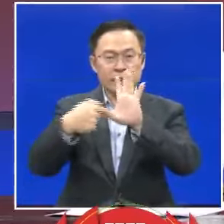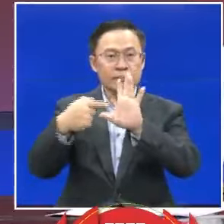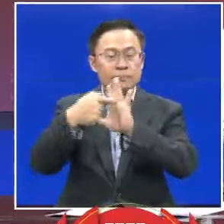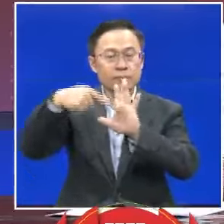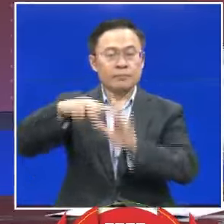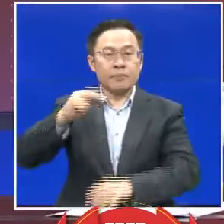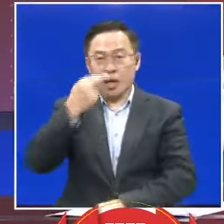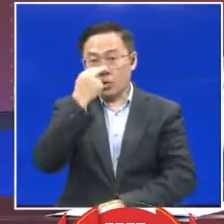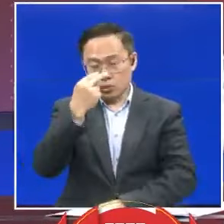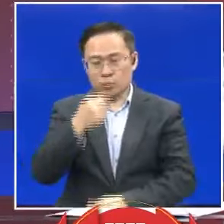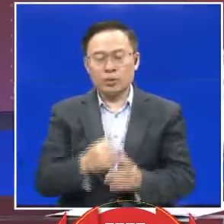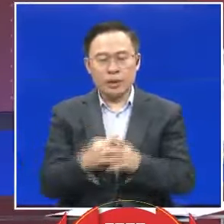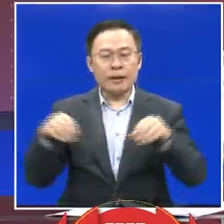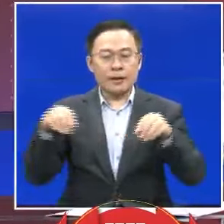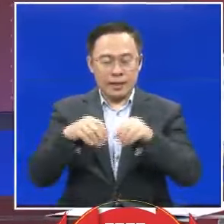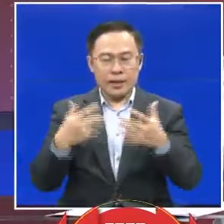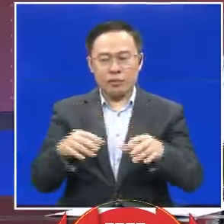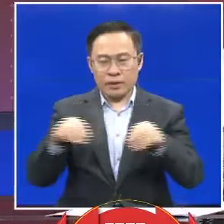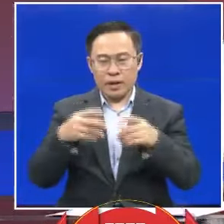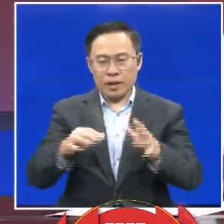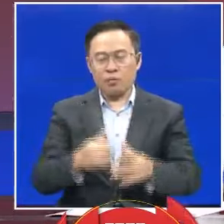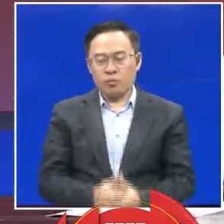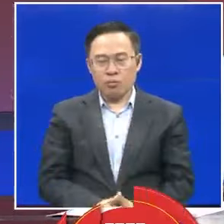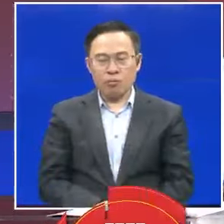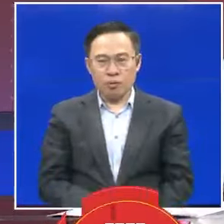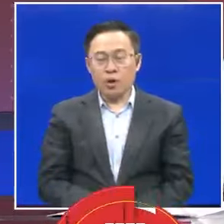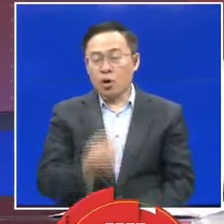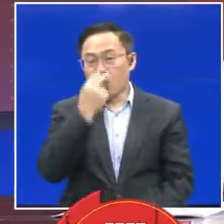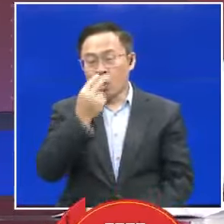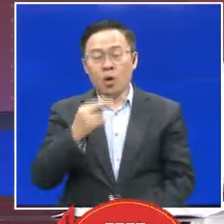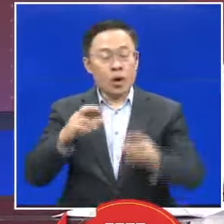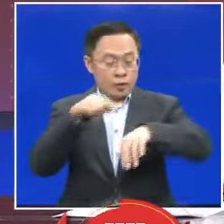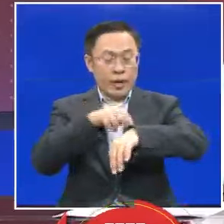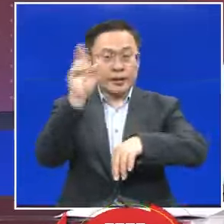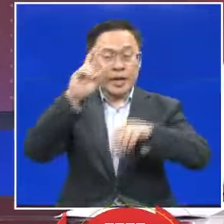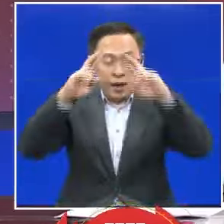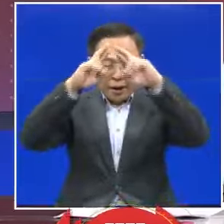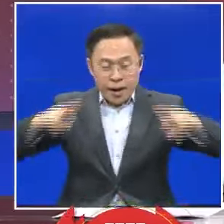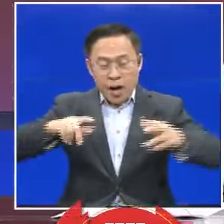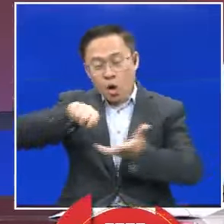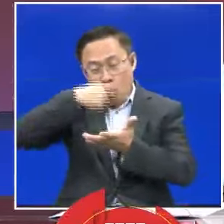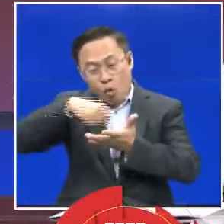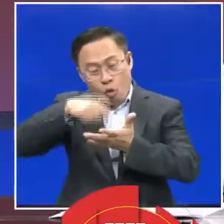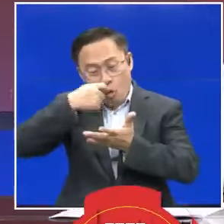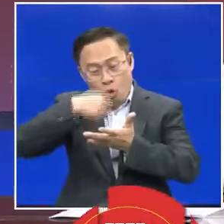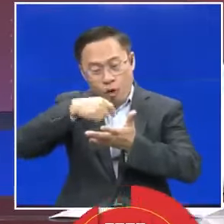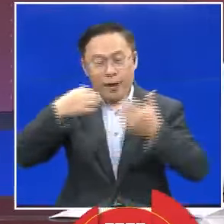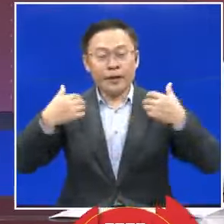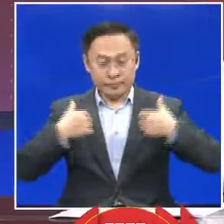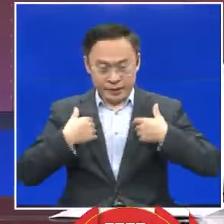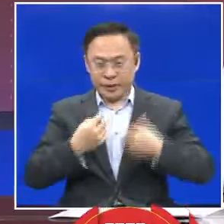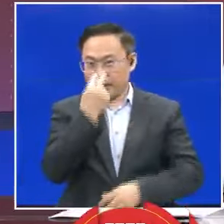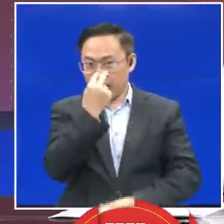อาเดี๋ยวอีกไม่กี่นาทีเข้าใจว่าเดี๋ยวไปร้านข้าวซอยแล้วนะก็จะได้ชมบรรยากาศนะครับแต่ช่วงแรกฮะมาดูเรื่องของกองทั